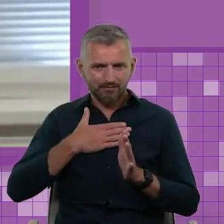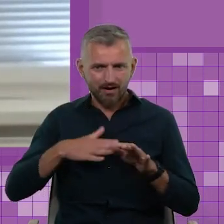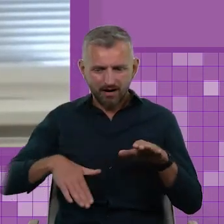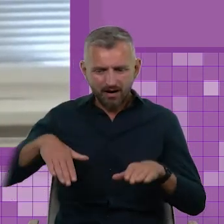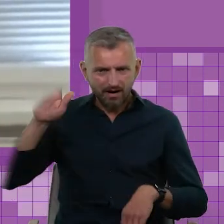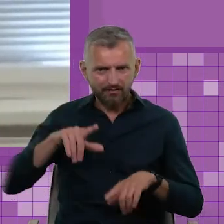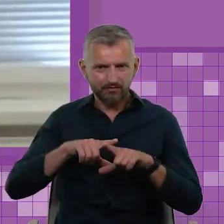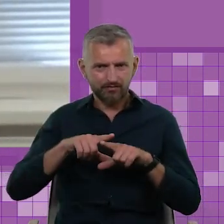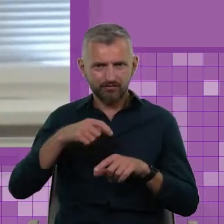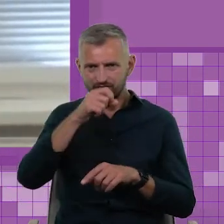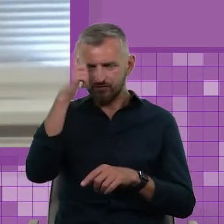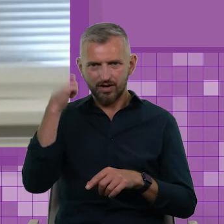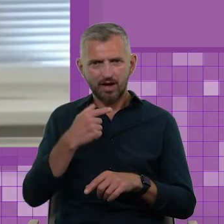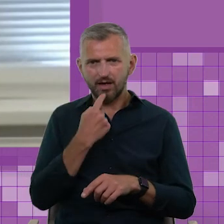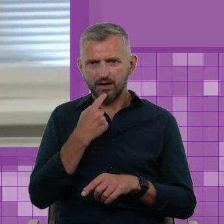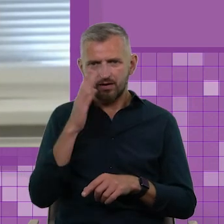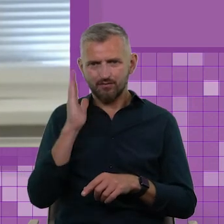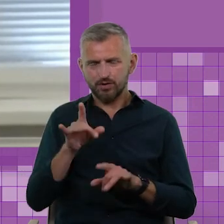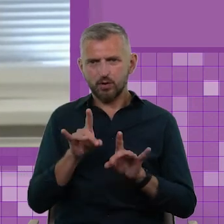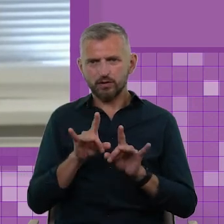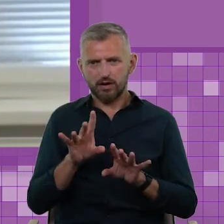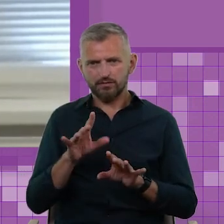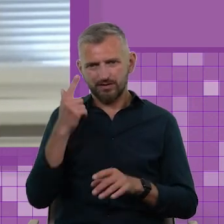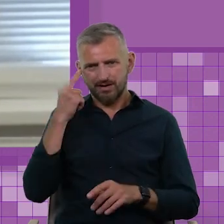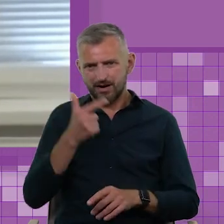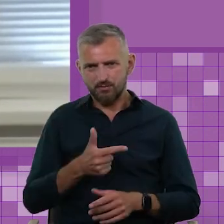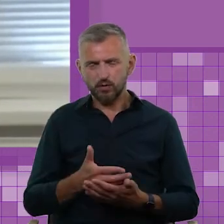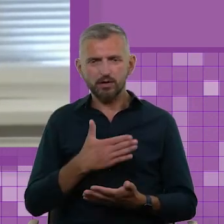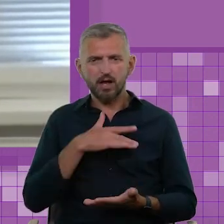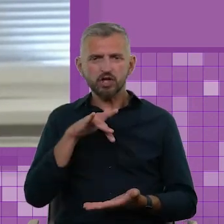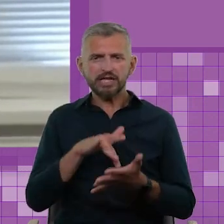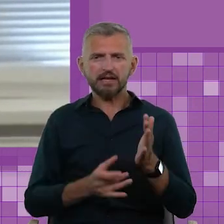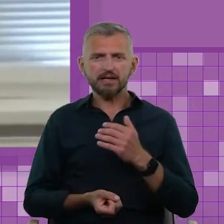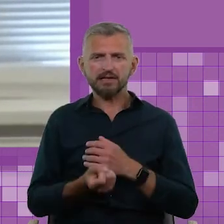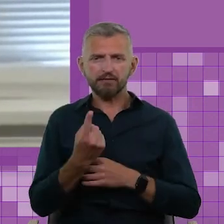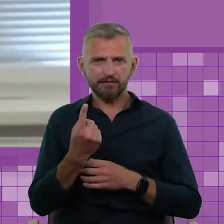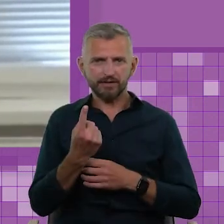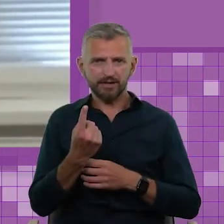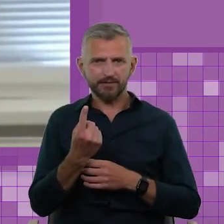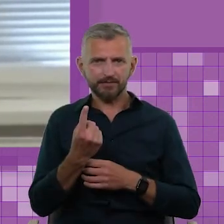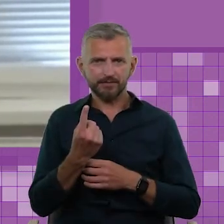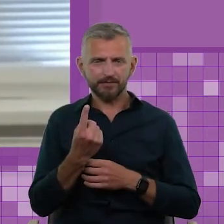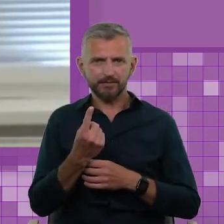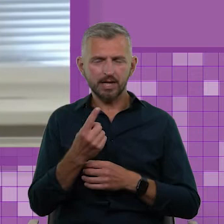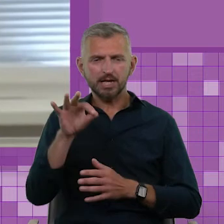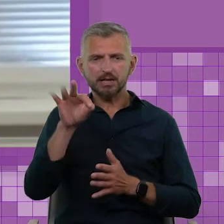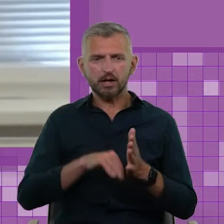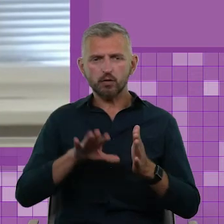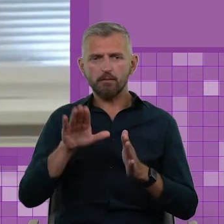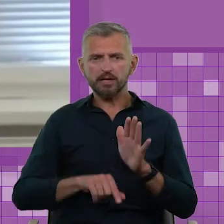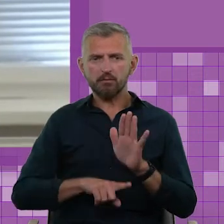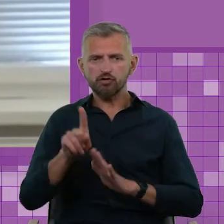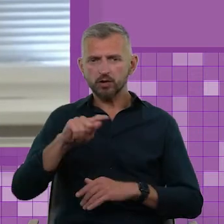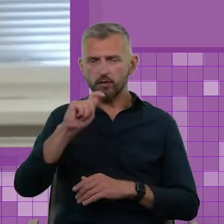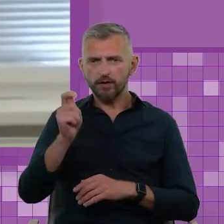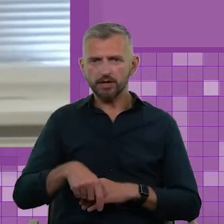все, що ми робимо грамотно. Ну, наш центр з'явився зразу після початку